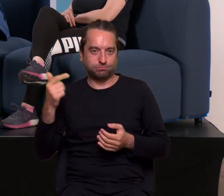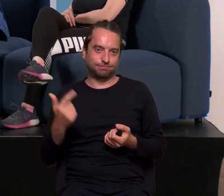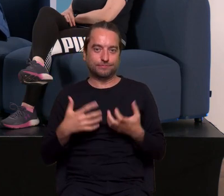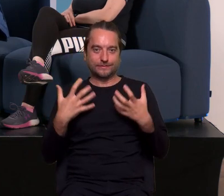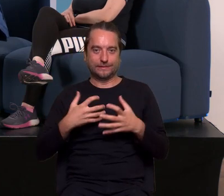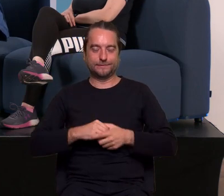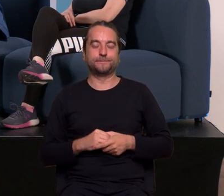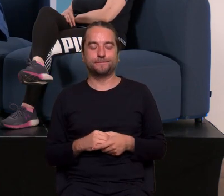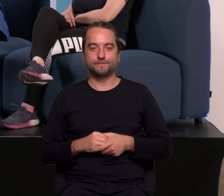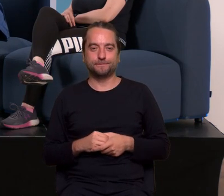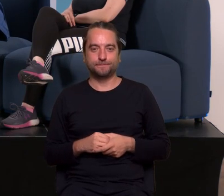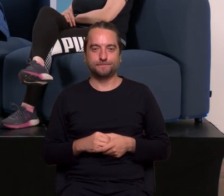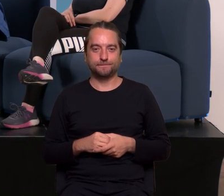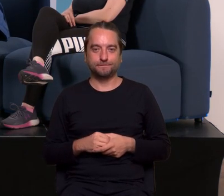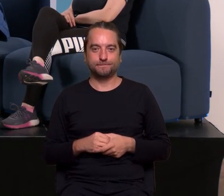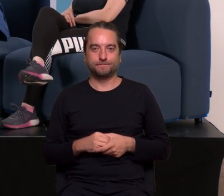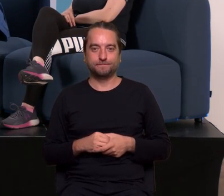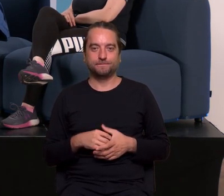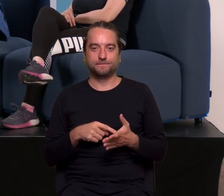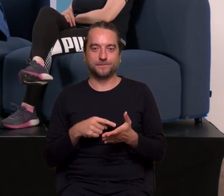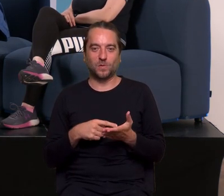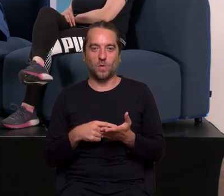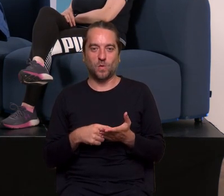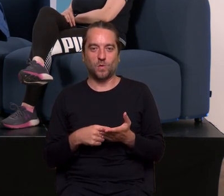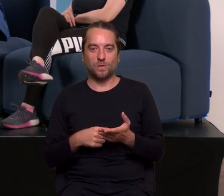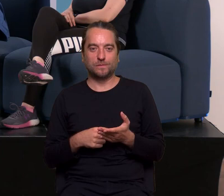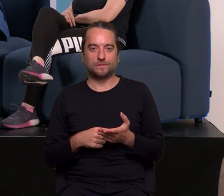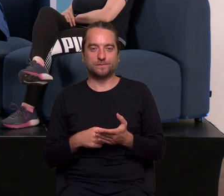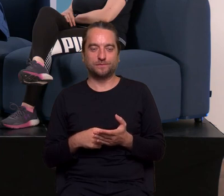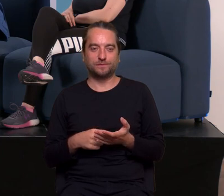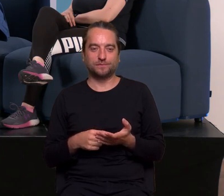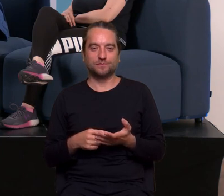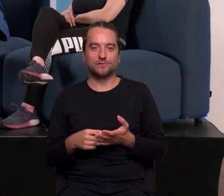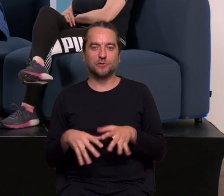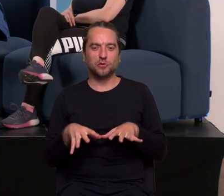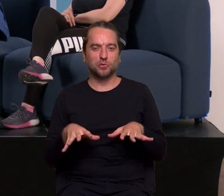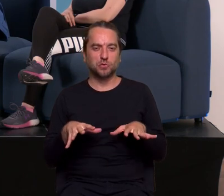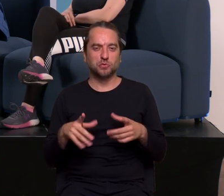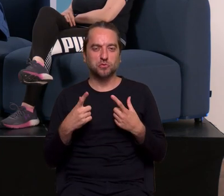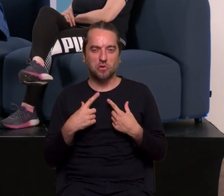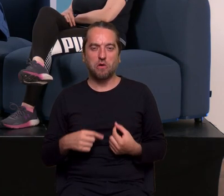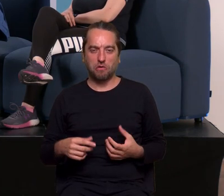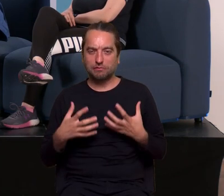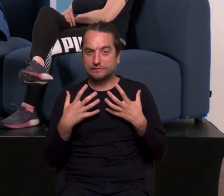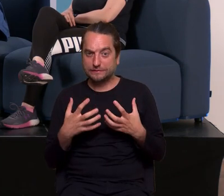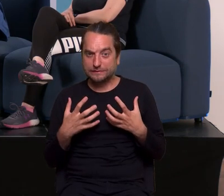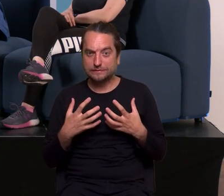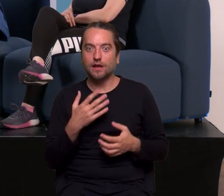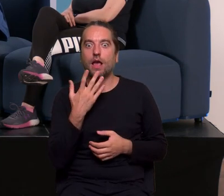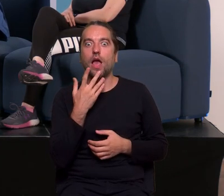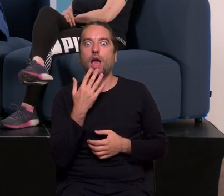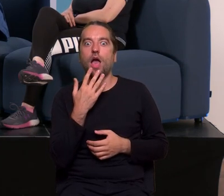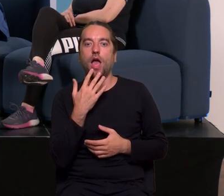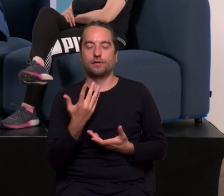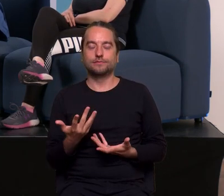bardzo ważnym wydarzeniem, byłoby to wielu zainteresowanych, prawda,